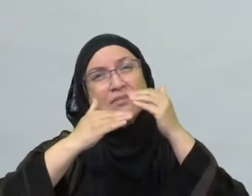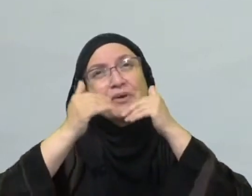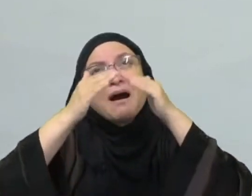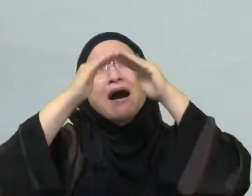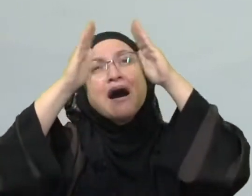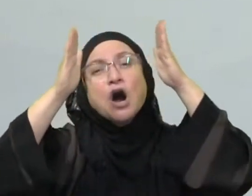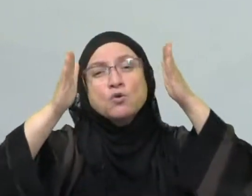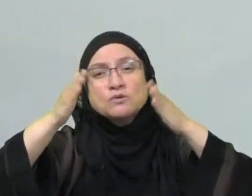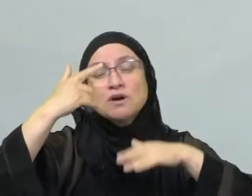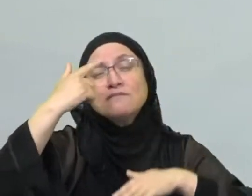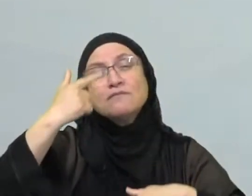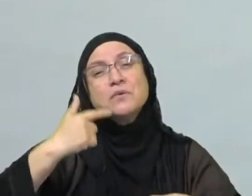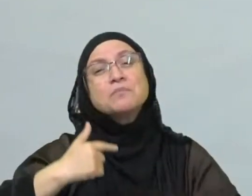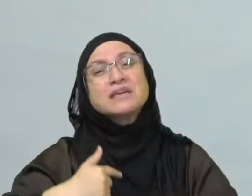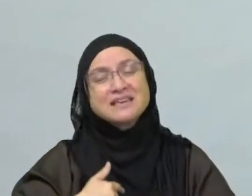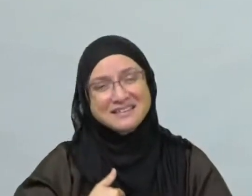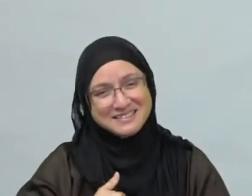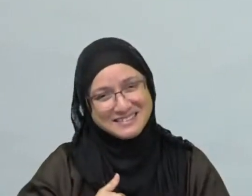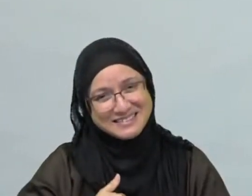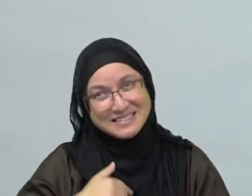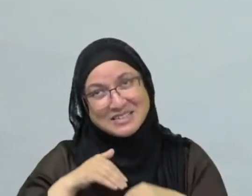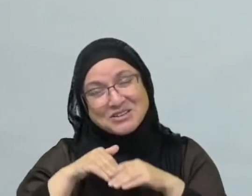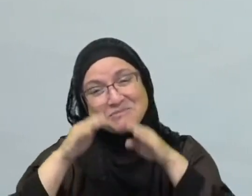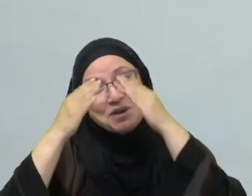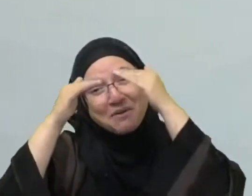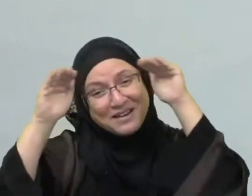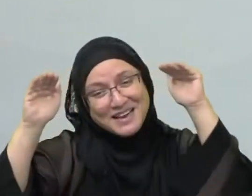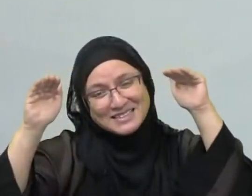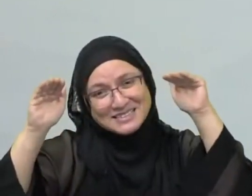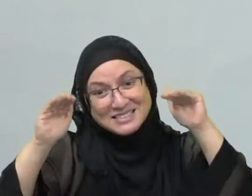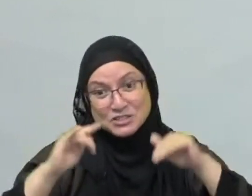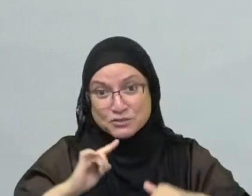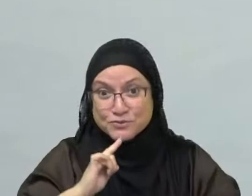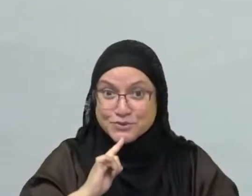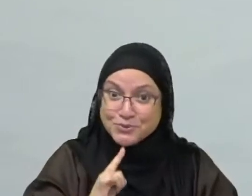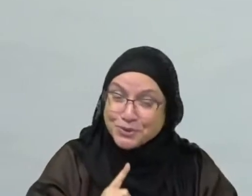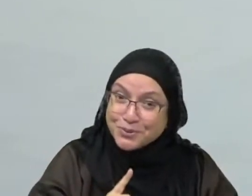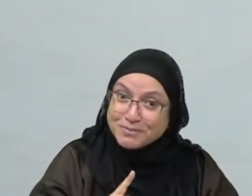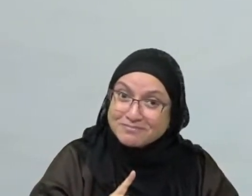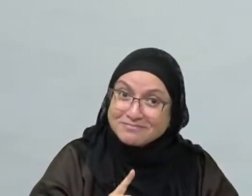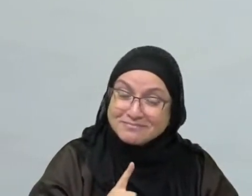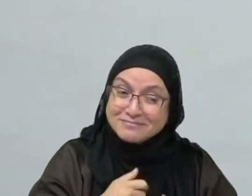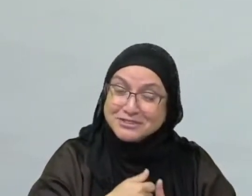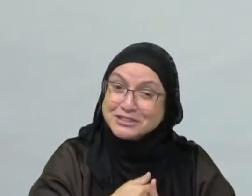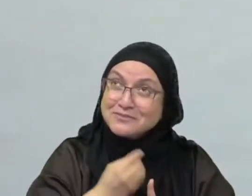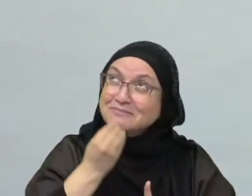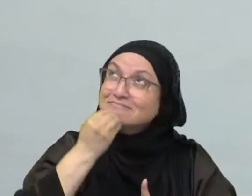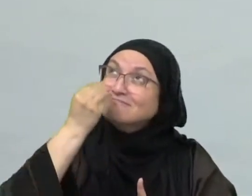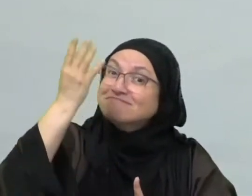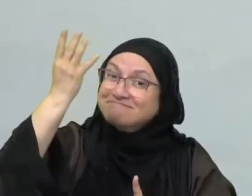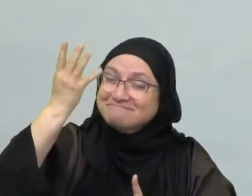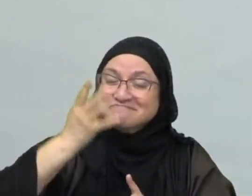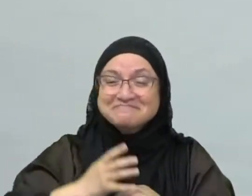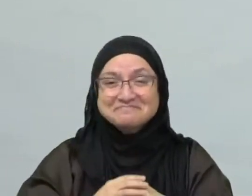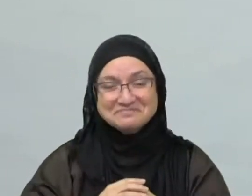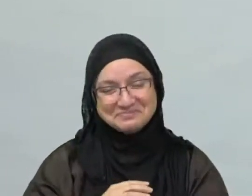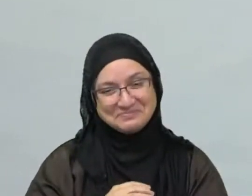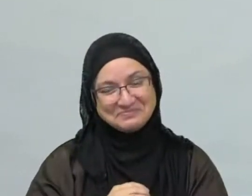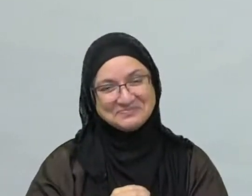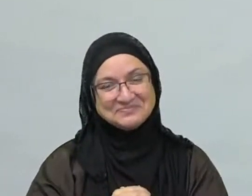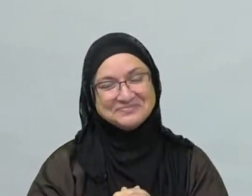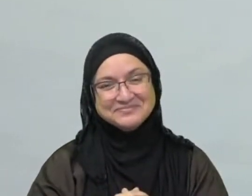this world. إِنَّ الَّذِينَ قَالُوا رَبُّنَا اللَّهُ ثُمَّ اسْتَقَامُوا. Those who say that our Lord is Allah and then they are